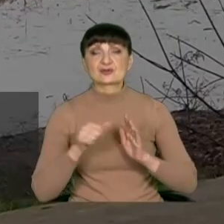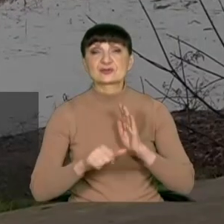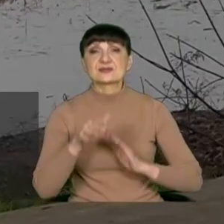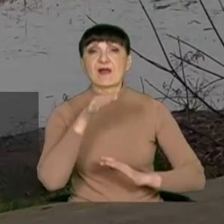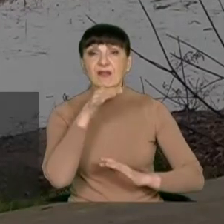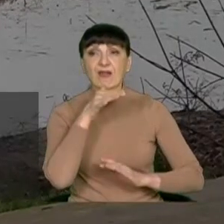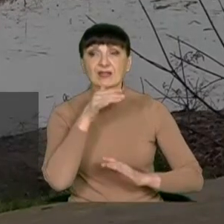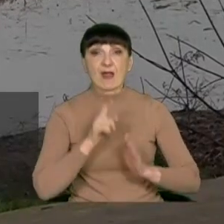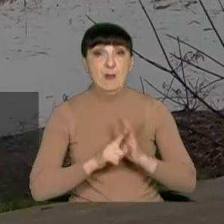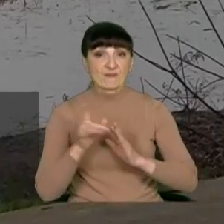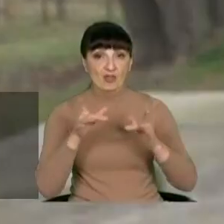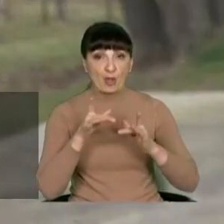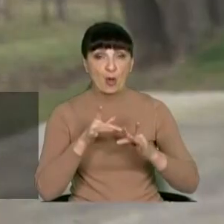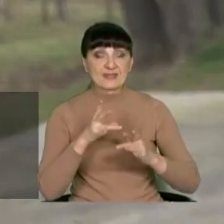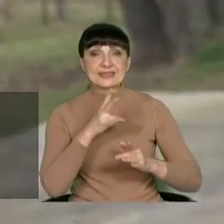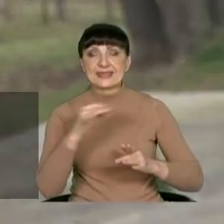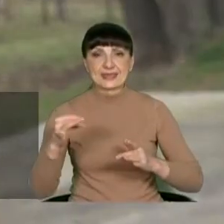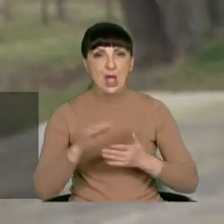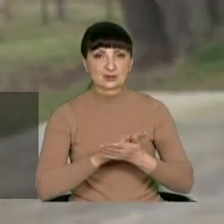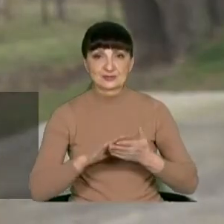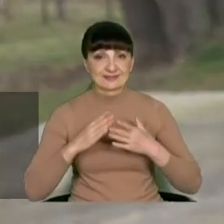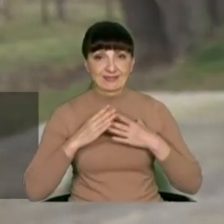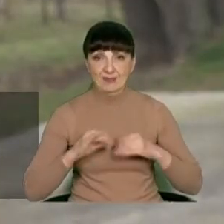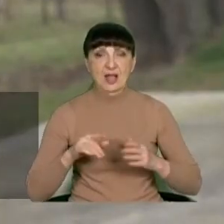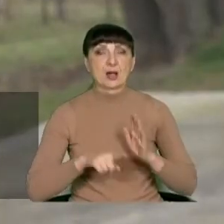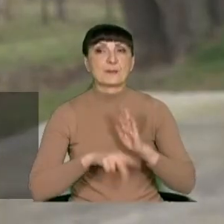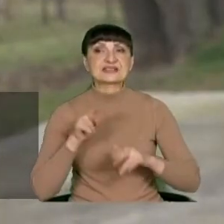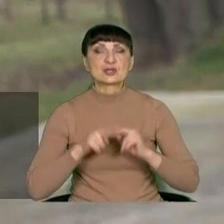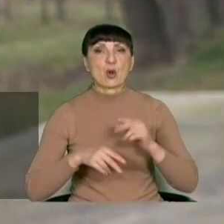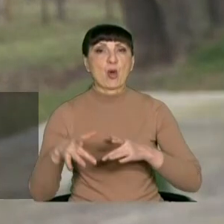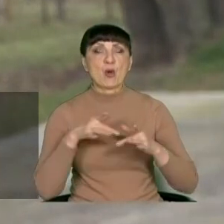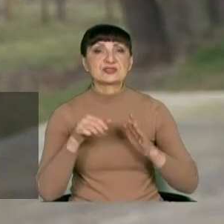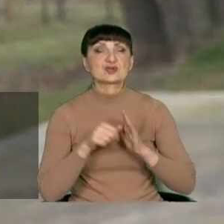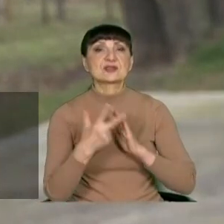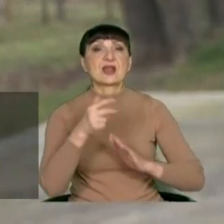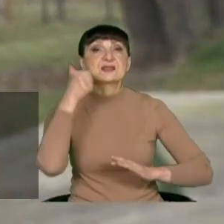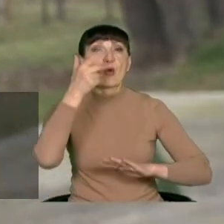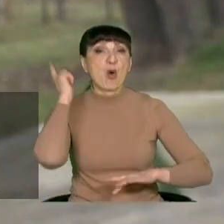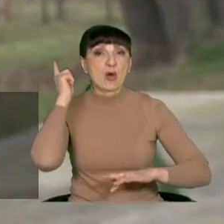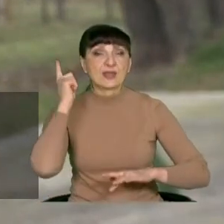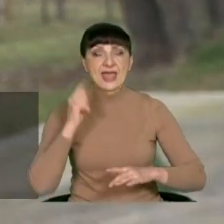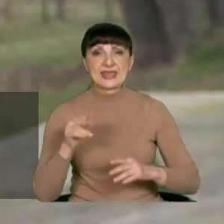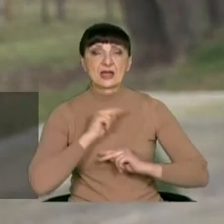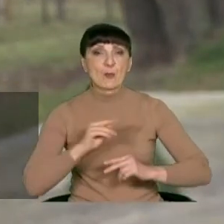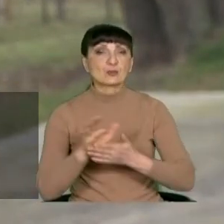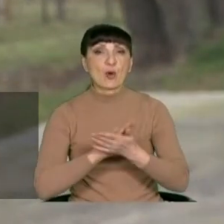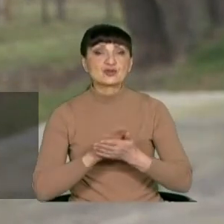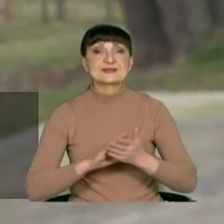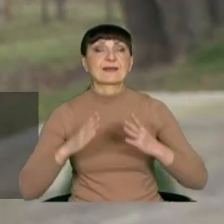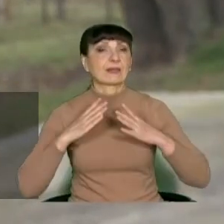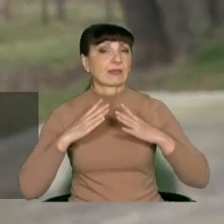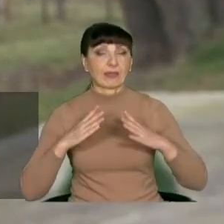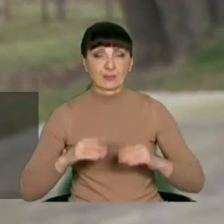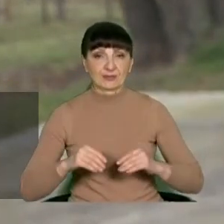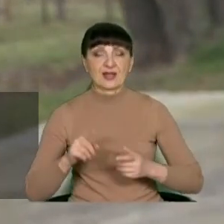то есть с момента появления водоема. Данный объект был построен в 1963 году, и практически никакие работы по его очистке не производились. В